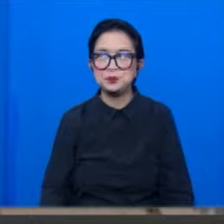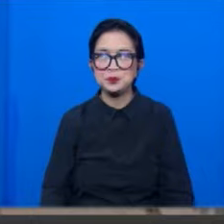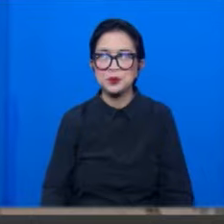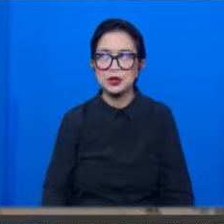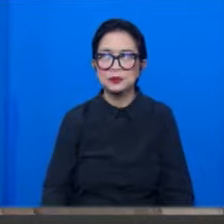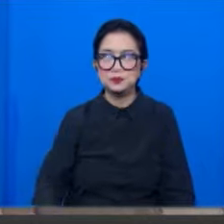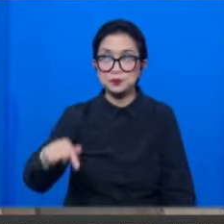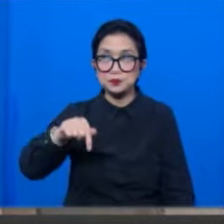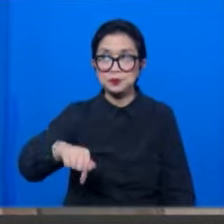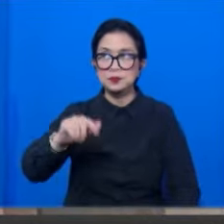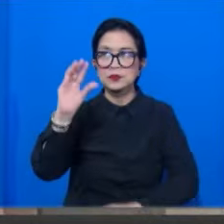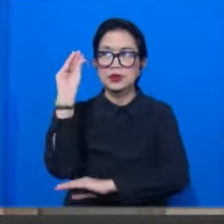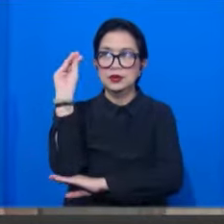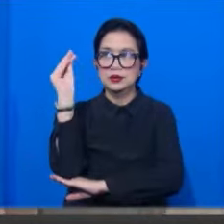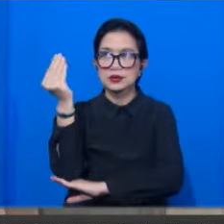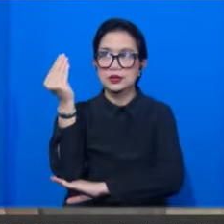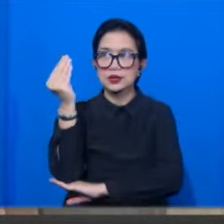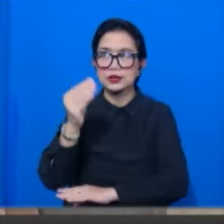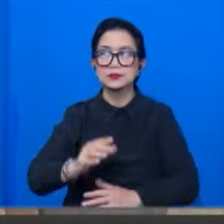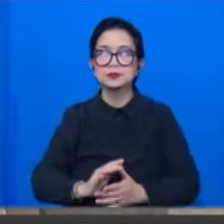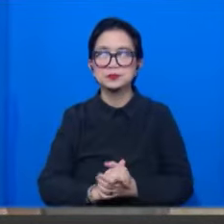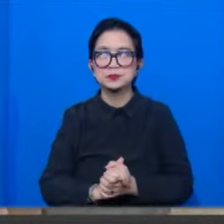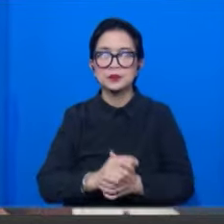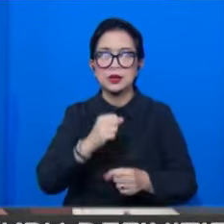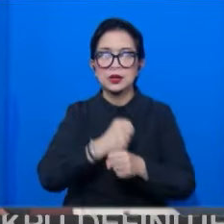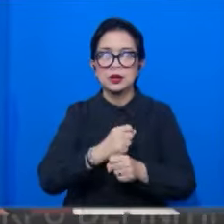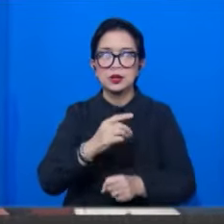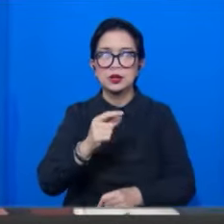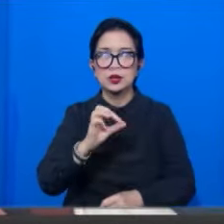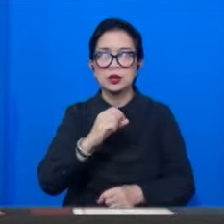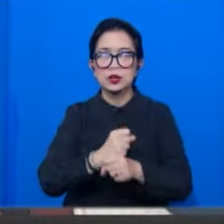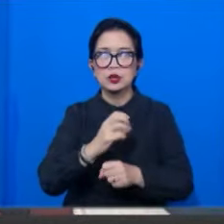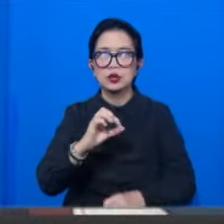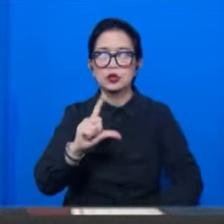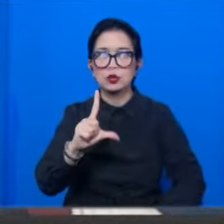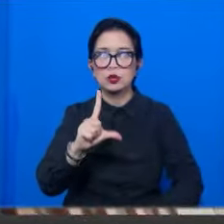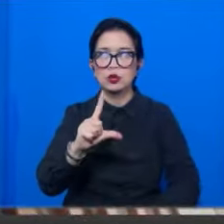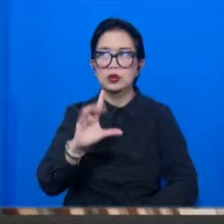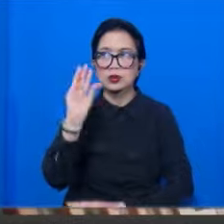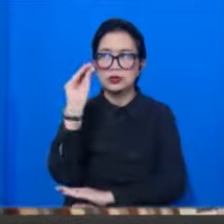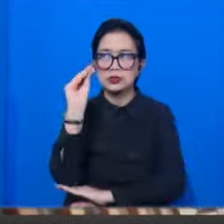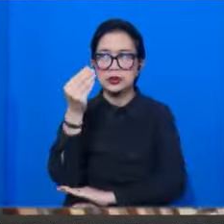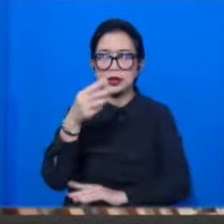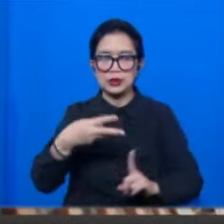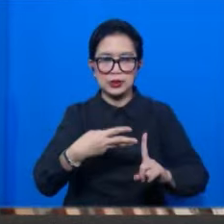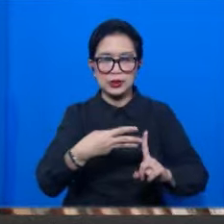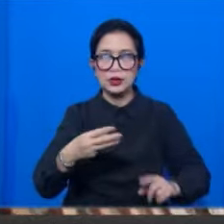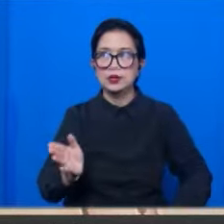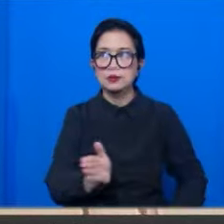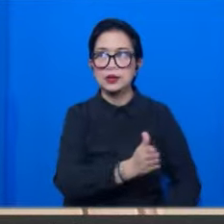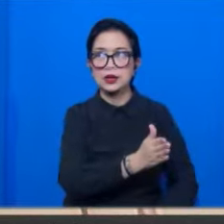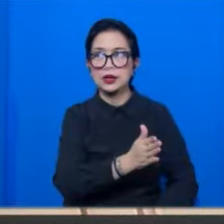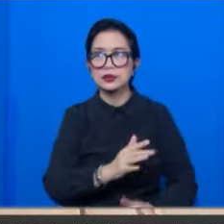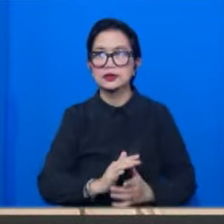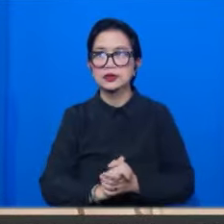Masih di Jakarta, kebakaran juga terjadi di kawasan Grogol Petamburan, Jakarta Barat pada Sabtu siang. Sejumlah ruko berlantai 4